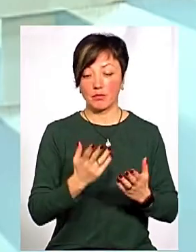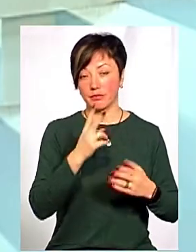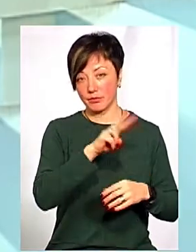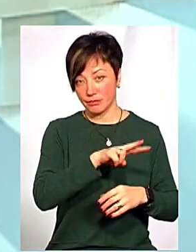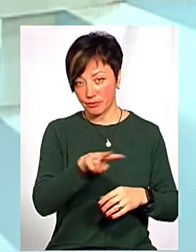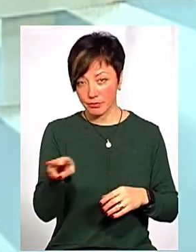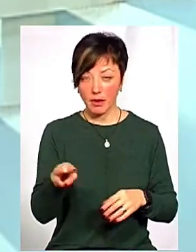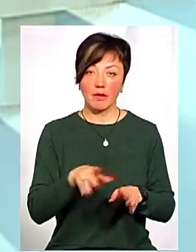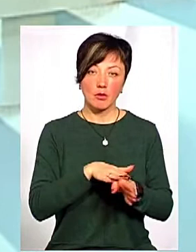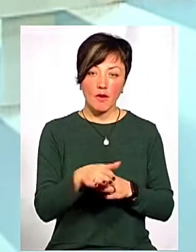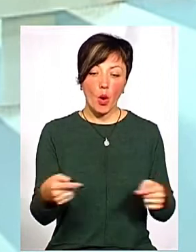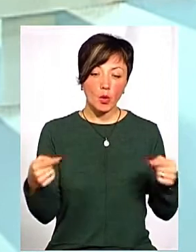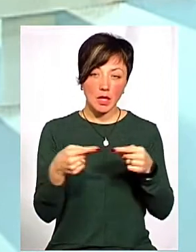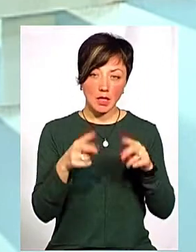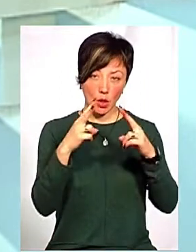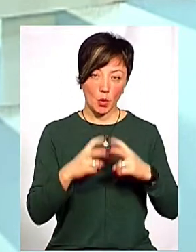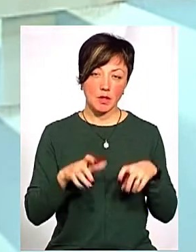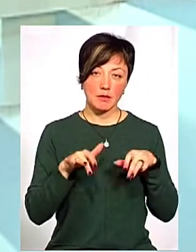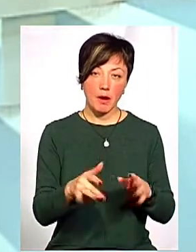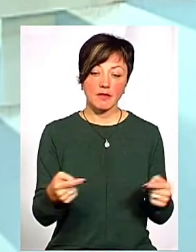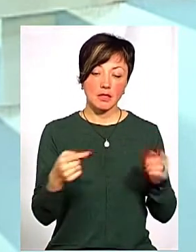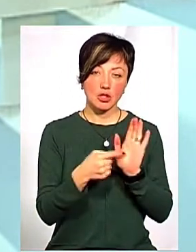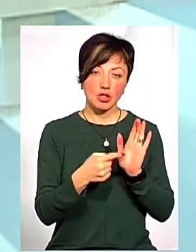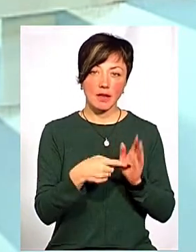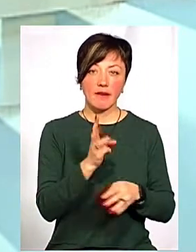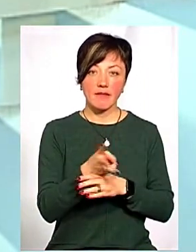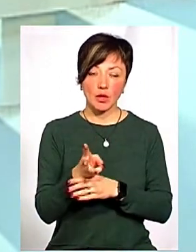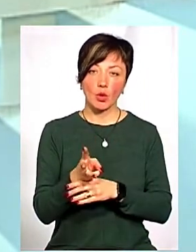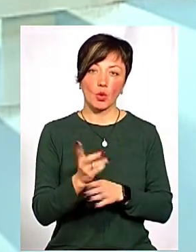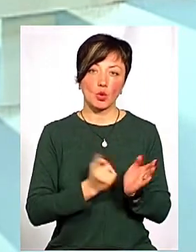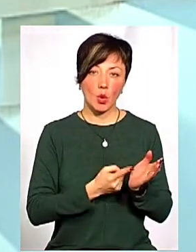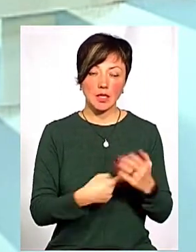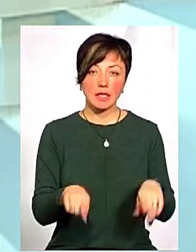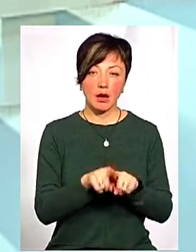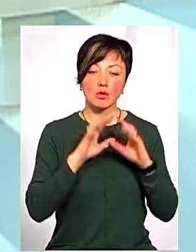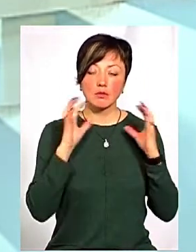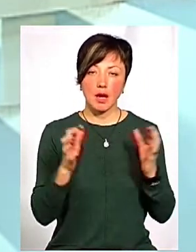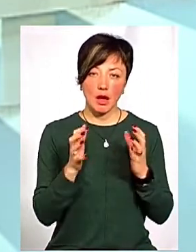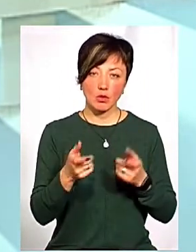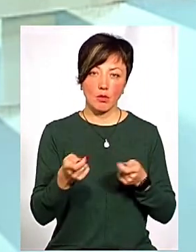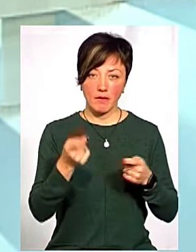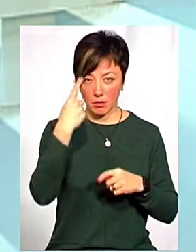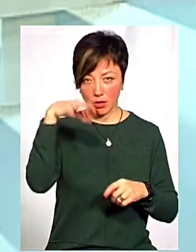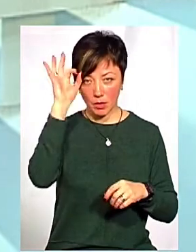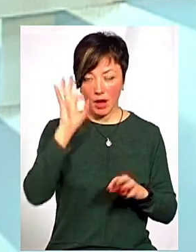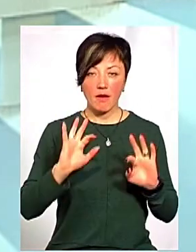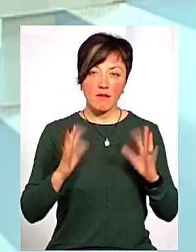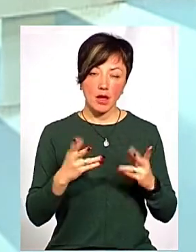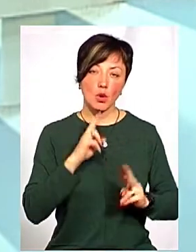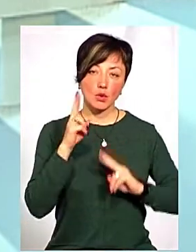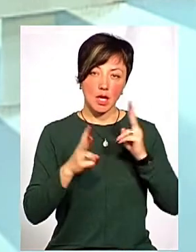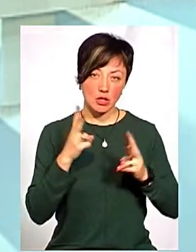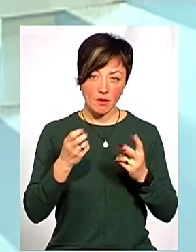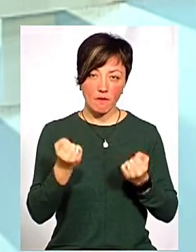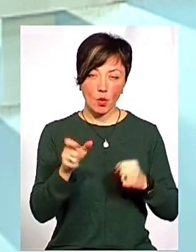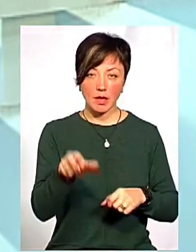ознайомлюються, тому що відбувається конкретний розгляд справи, де зазначається відео. Відеодокази також зберігаються в управлінні патрульної поліції у разі оскарження